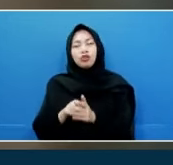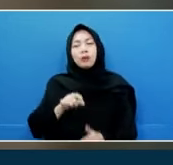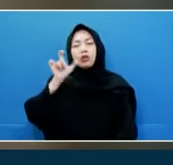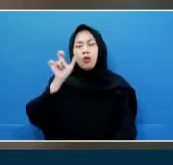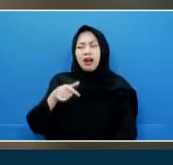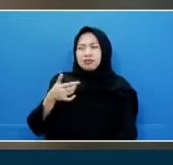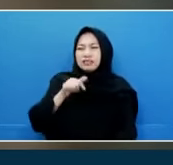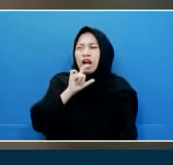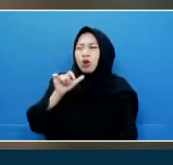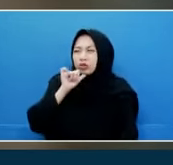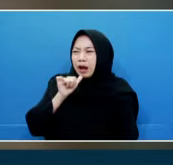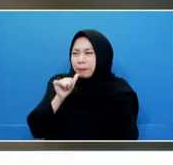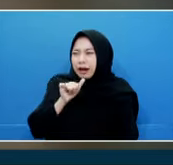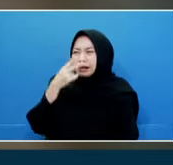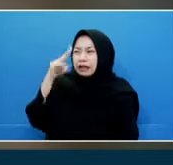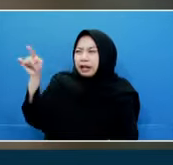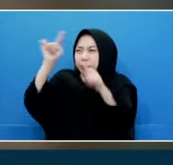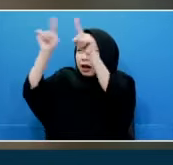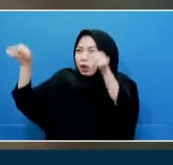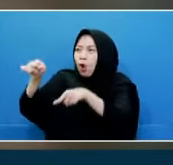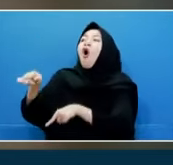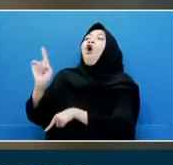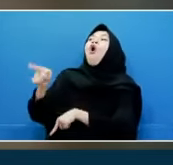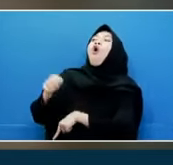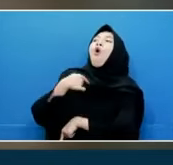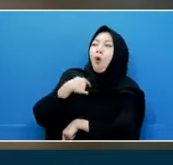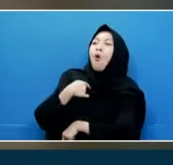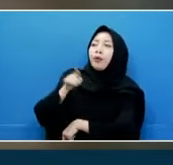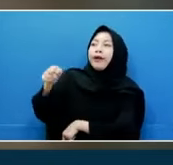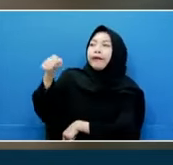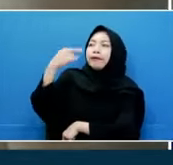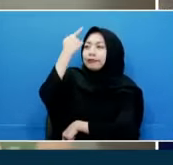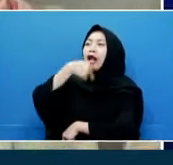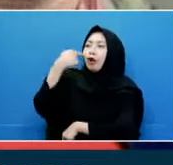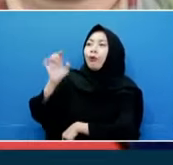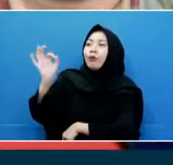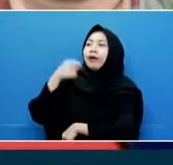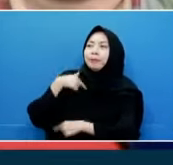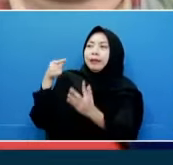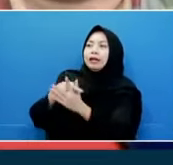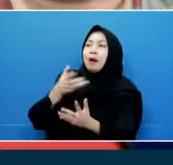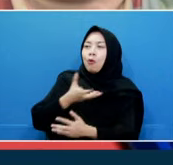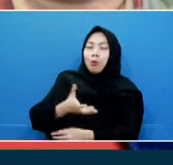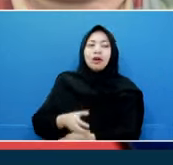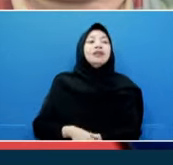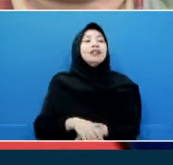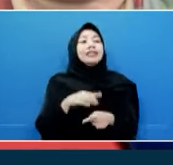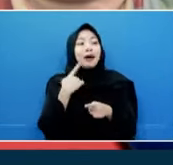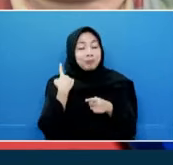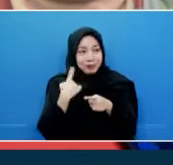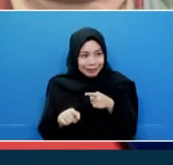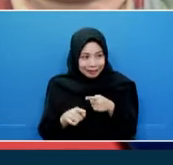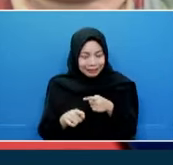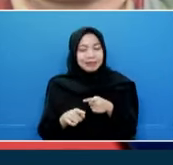tapi ketika dia menampilkan di pinggir jalan misalnya oh Dia nyalon ya saya mau milih itu L kemungkinan seperti itu tapi kemudian